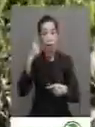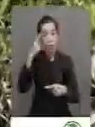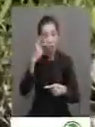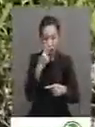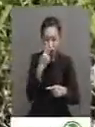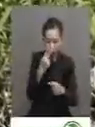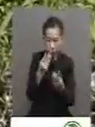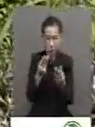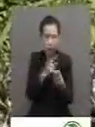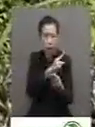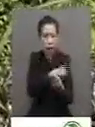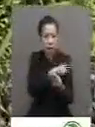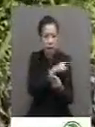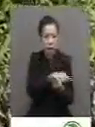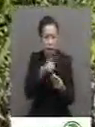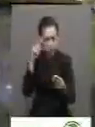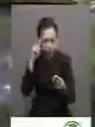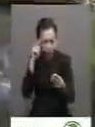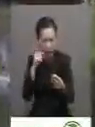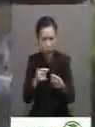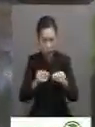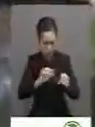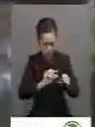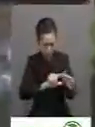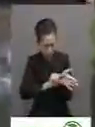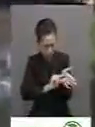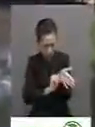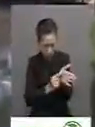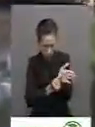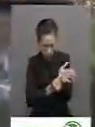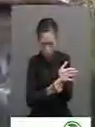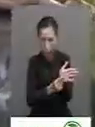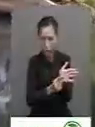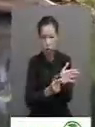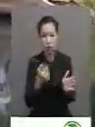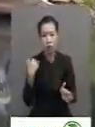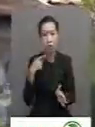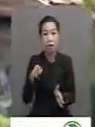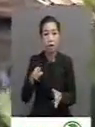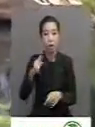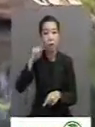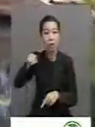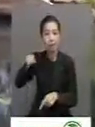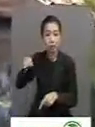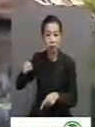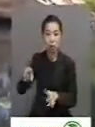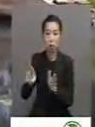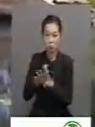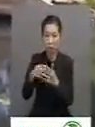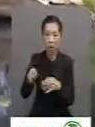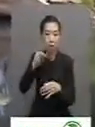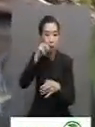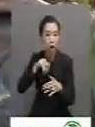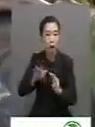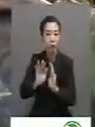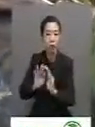คล้ายกับปูนขาวเกาะตามขอบฝายกั้นน้ำเป็นแผ่นหนาตลอดการไหลของน้ำค่ะ ค่ะซึ่งฝายแห่งนี้นะคะเป็นฝายสุดท้ายที่จะกักน้ำไ